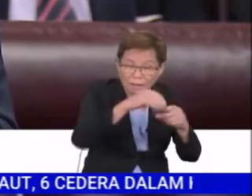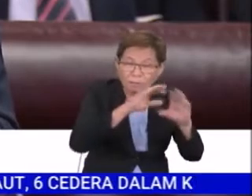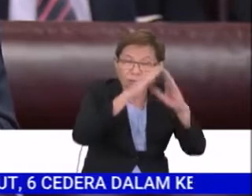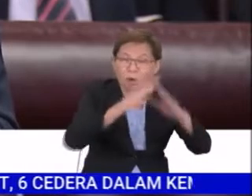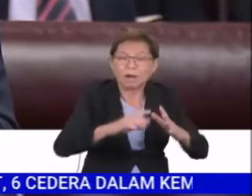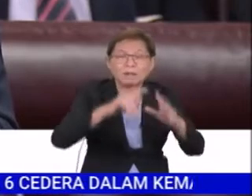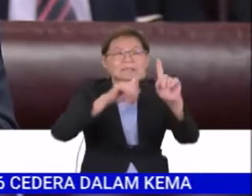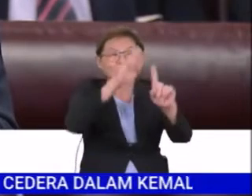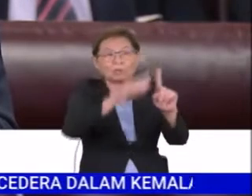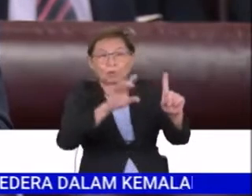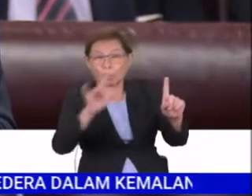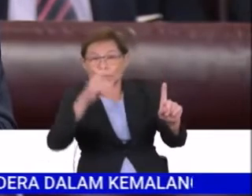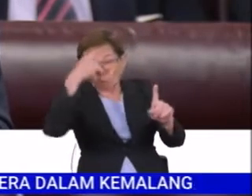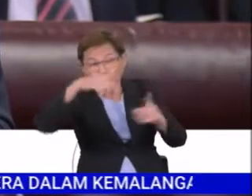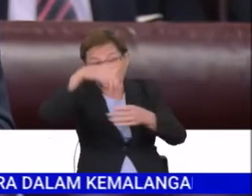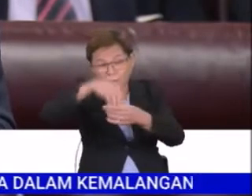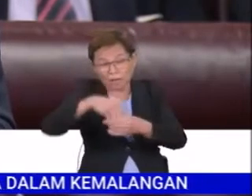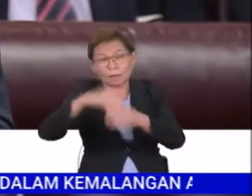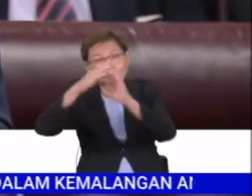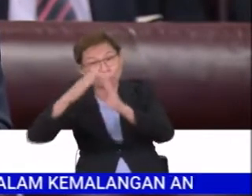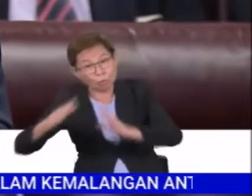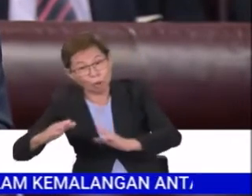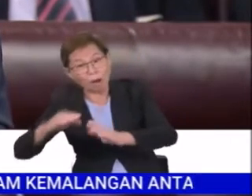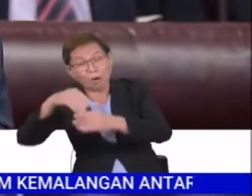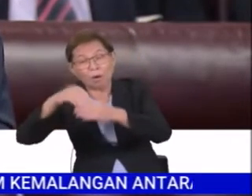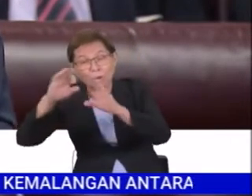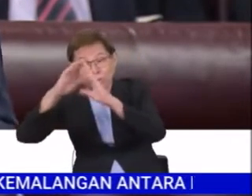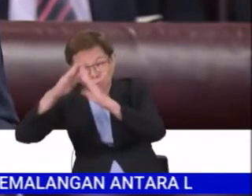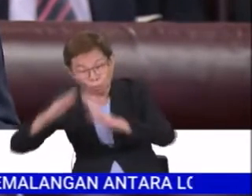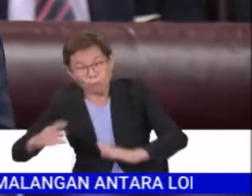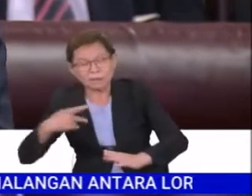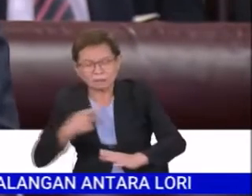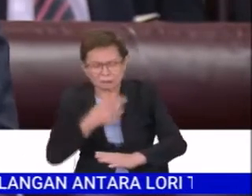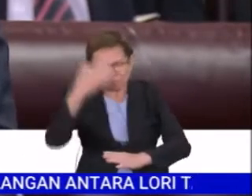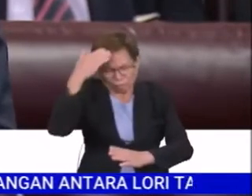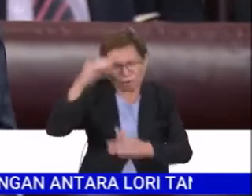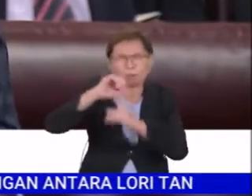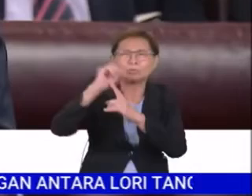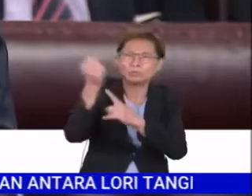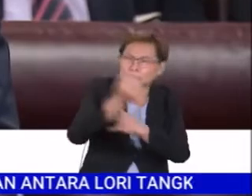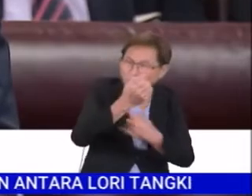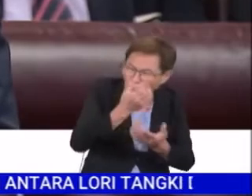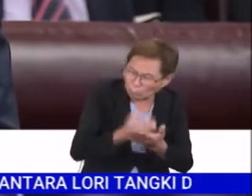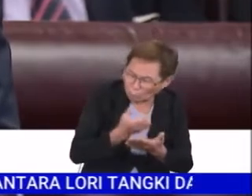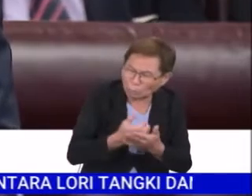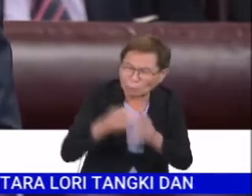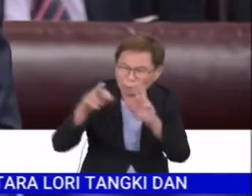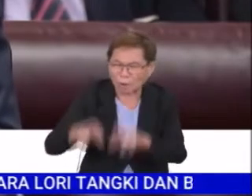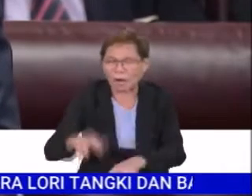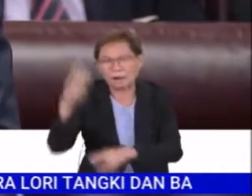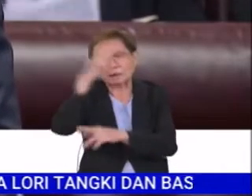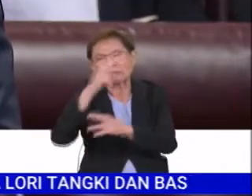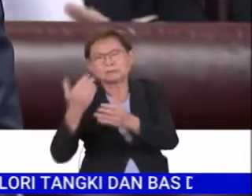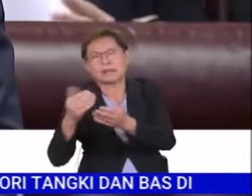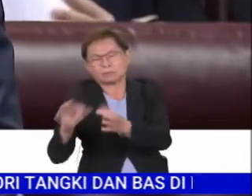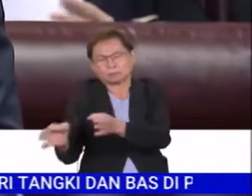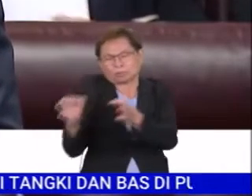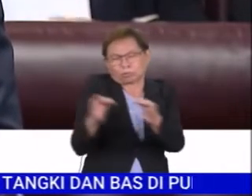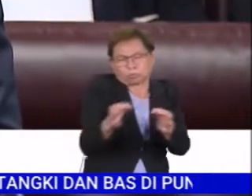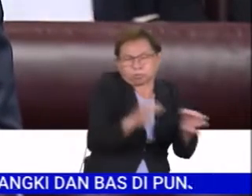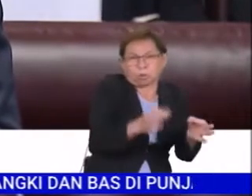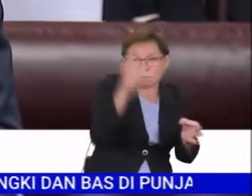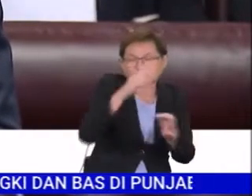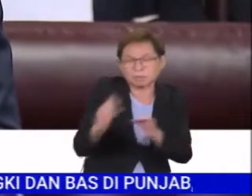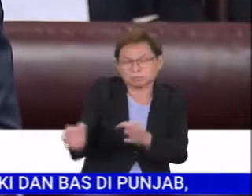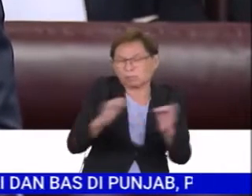atau ini cuman kalau domestic kita memang begitu memahami situasi ekonomi rakyat besar rakyat kerajaan menangguhkan B